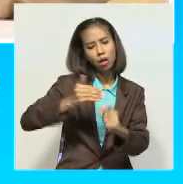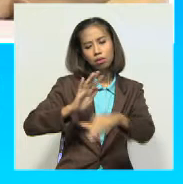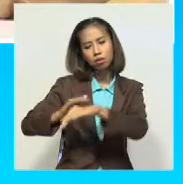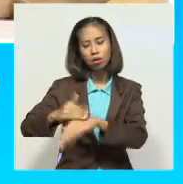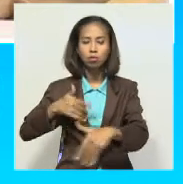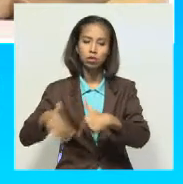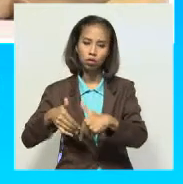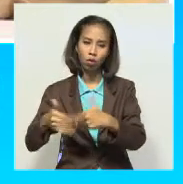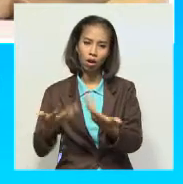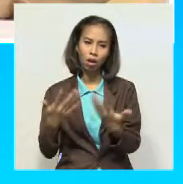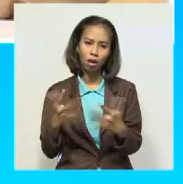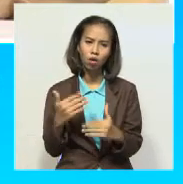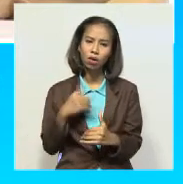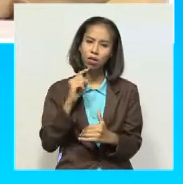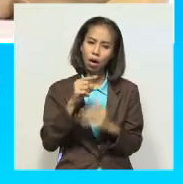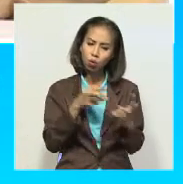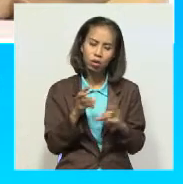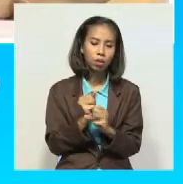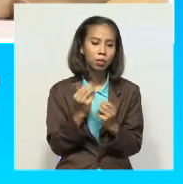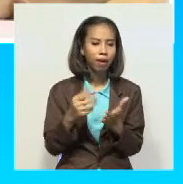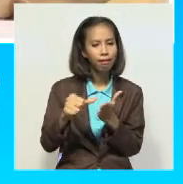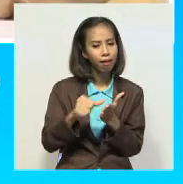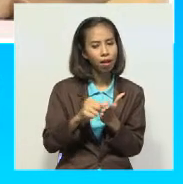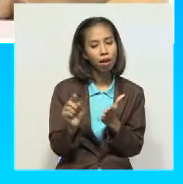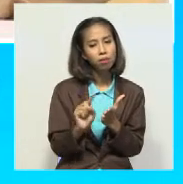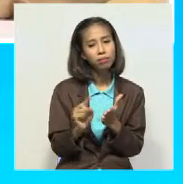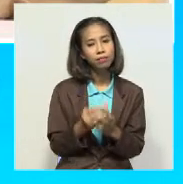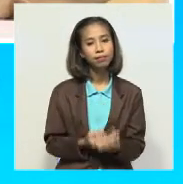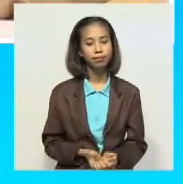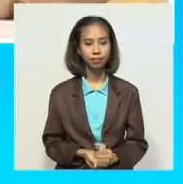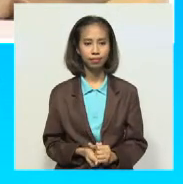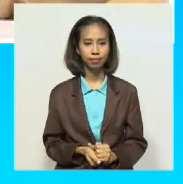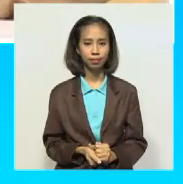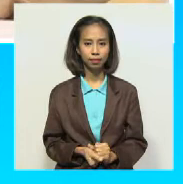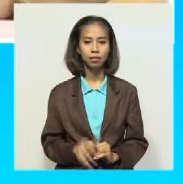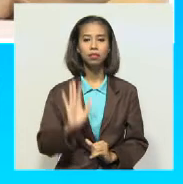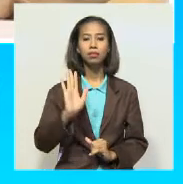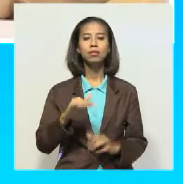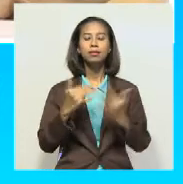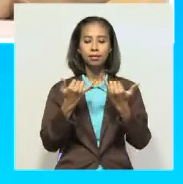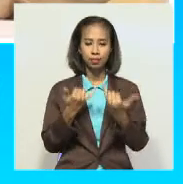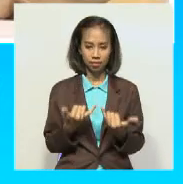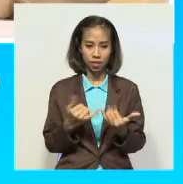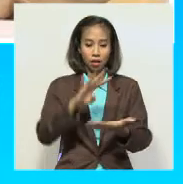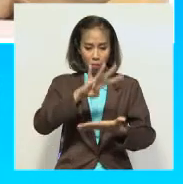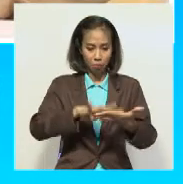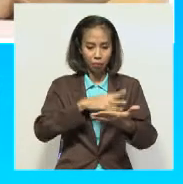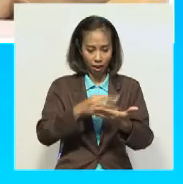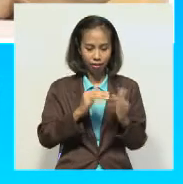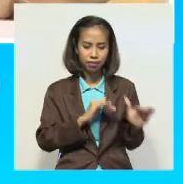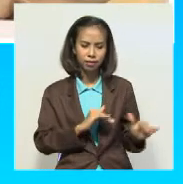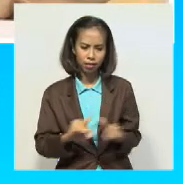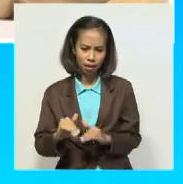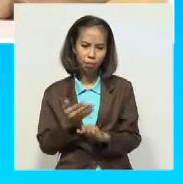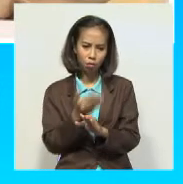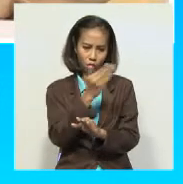พี่น้องประชาชนแล้วก็เฝ้าระวังแล้วมีแนวทางอื่นๆในการแก้ไข คือตอนนี้เนี่ยเราก็เตรียมในแผนเช่นเดียวกันคือเราเตรียมมานานแล้วหนึ่งเนี่ยพี่น้อง